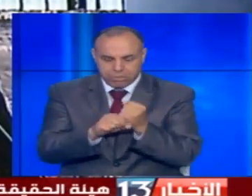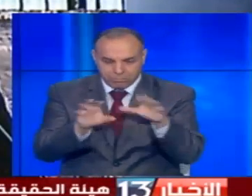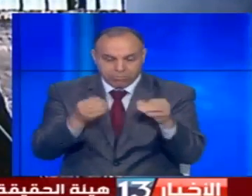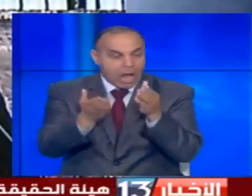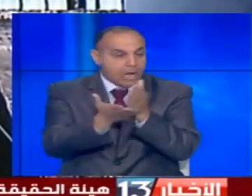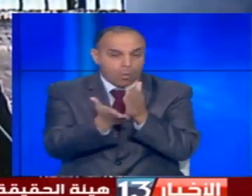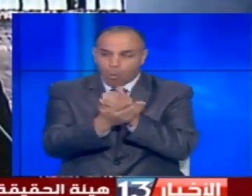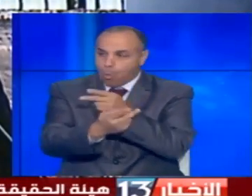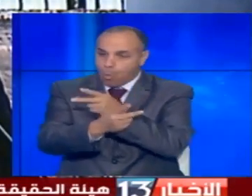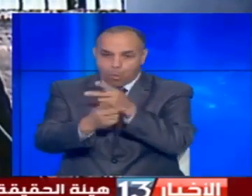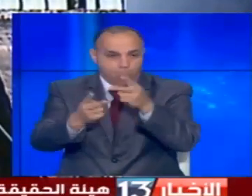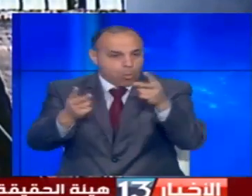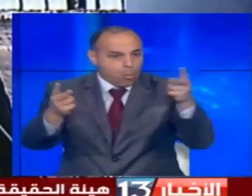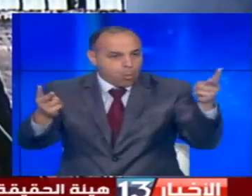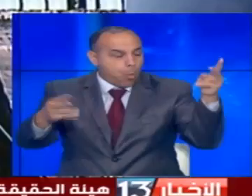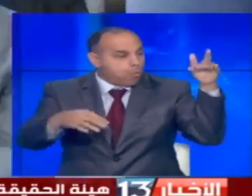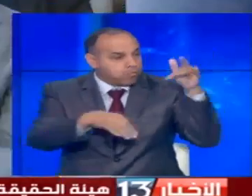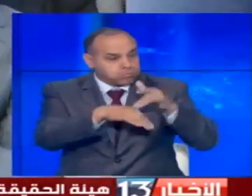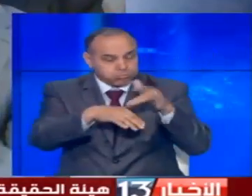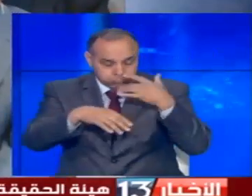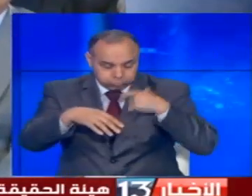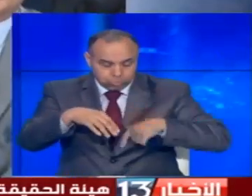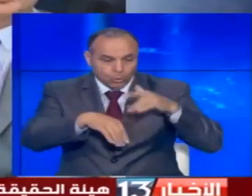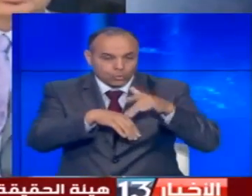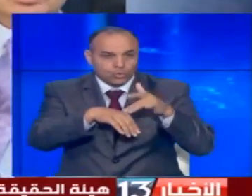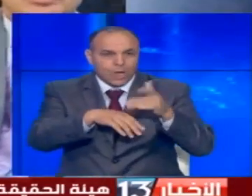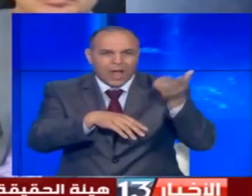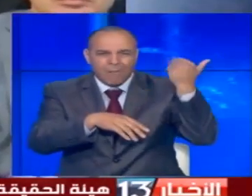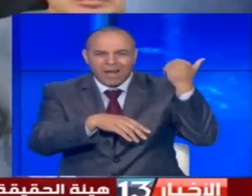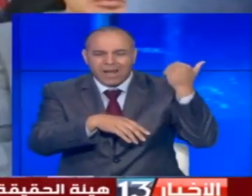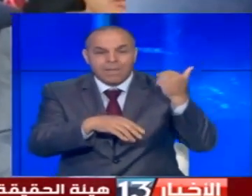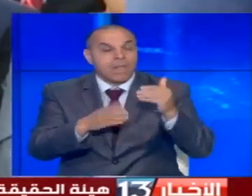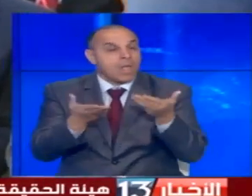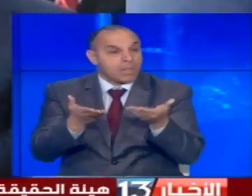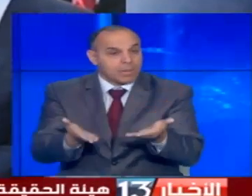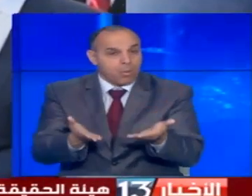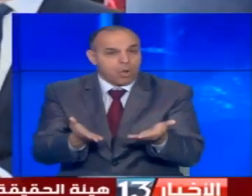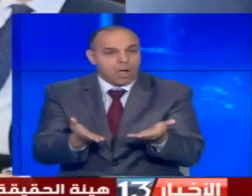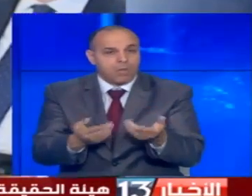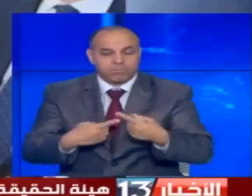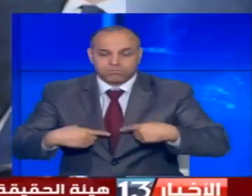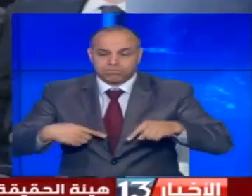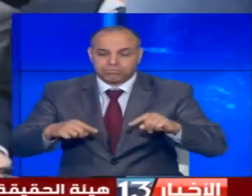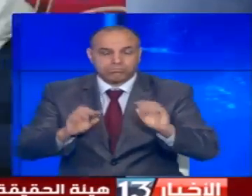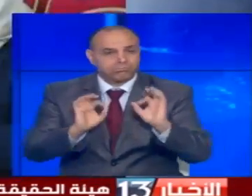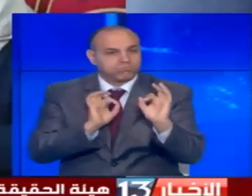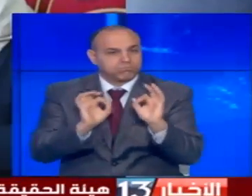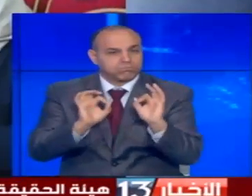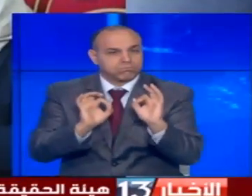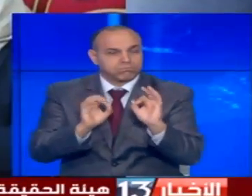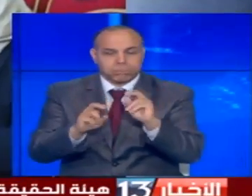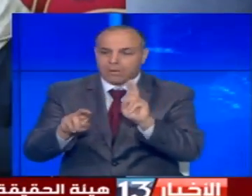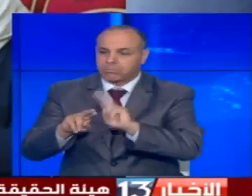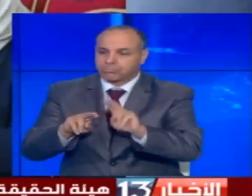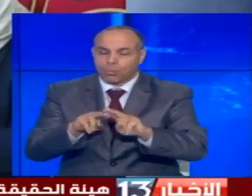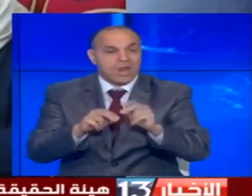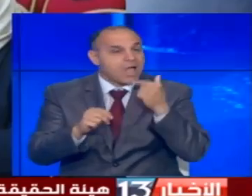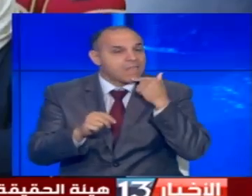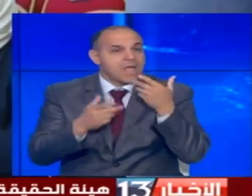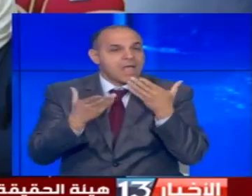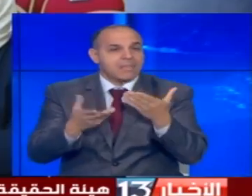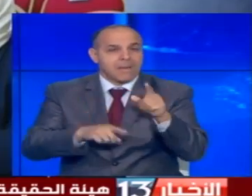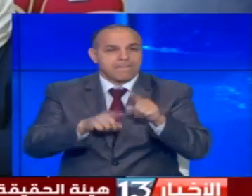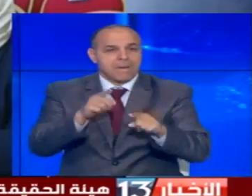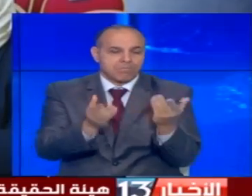الحقيقه عن مختلف الانتهاكات الجسيمه زمن الاستبداد والقيام بجلسات التحكيم والمصالحه واحاله